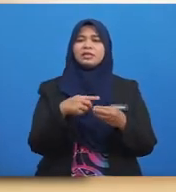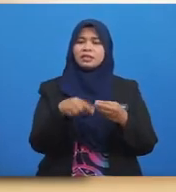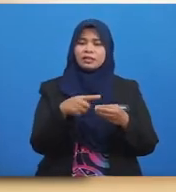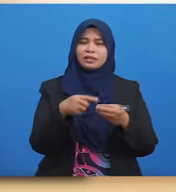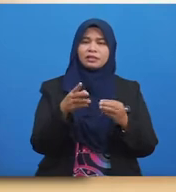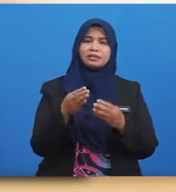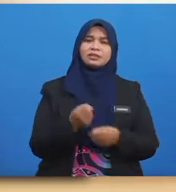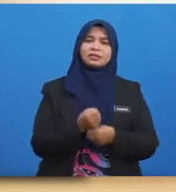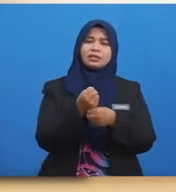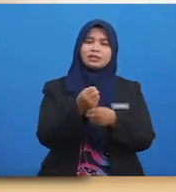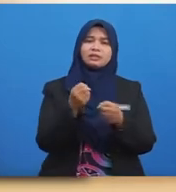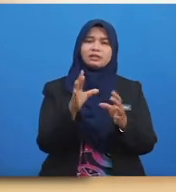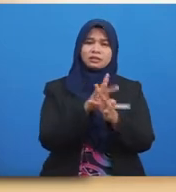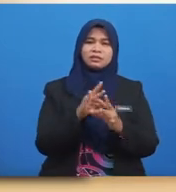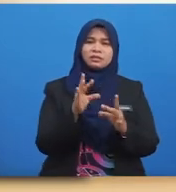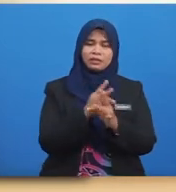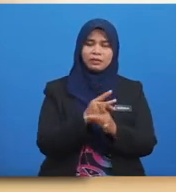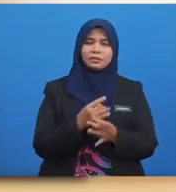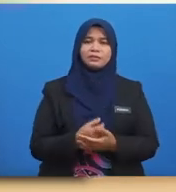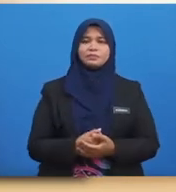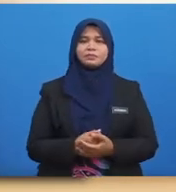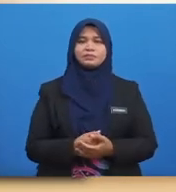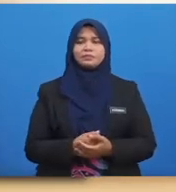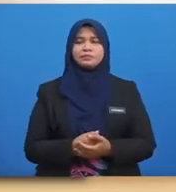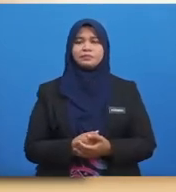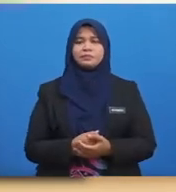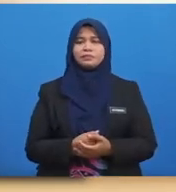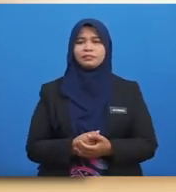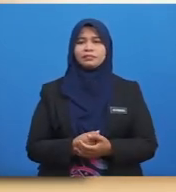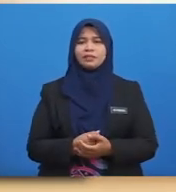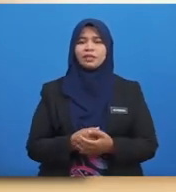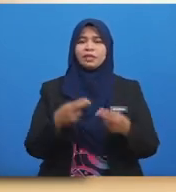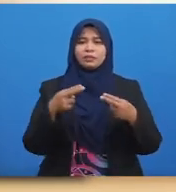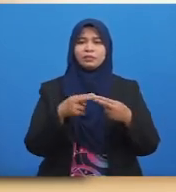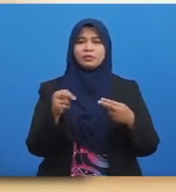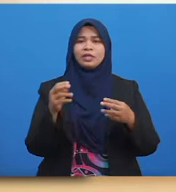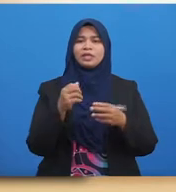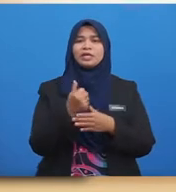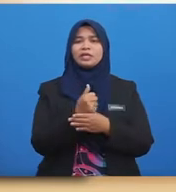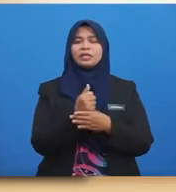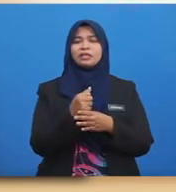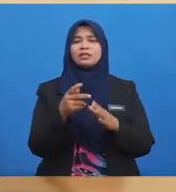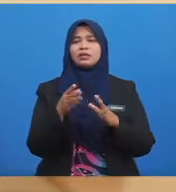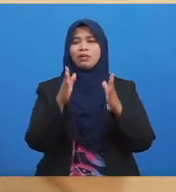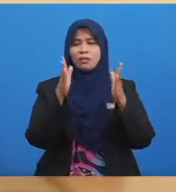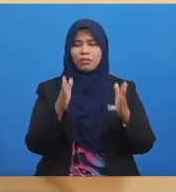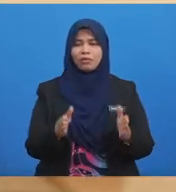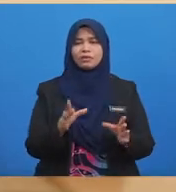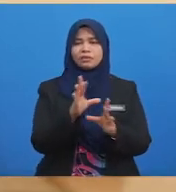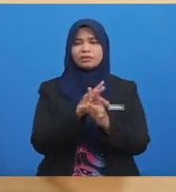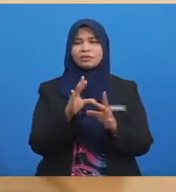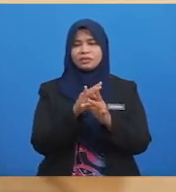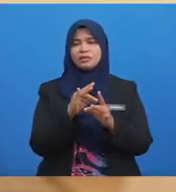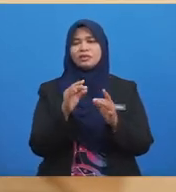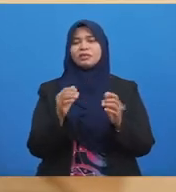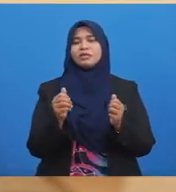penyerahan Sarawak dan hanya mengundi bagi menyebelahi pihak Raja Vinebrook sahaja. Hubungan